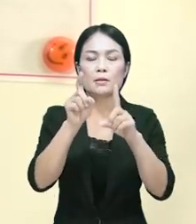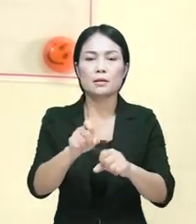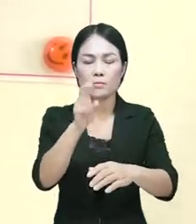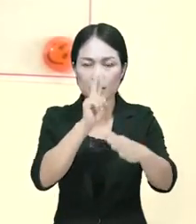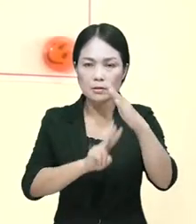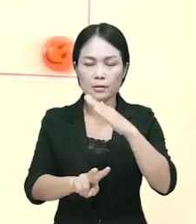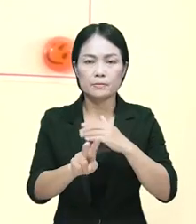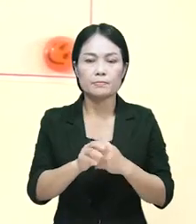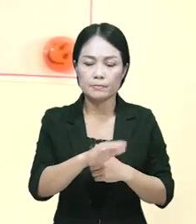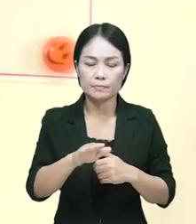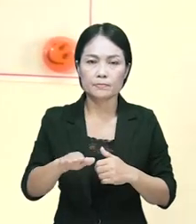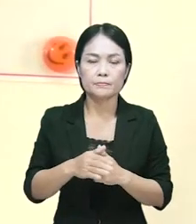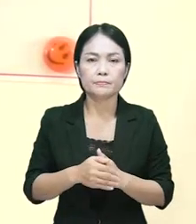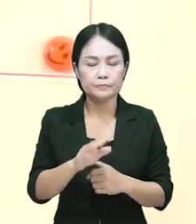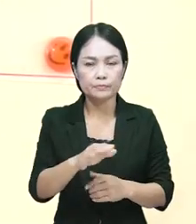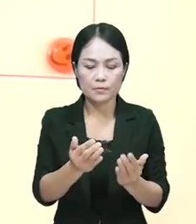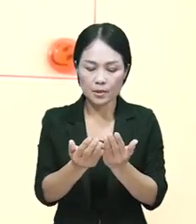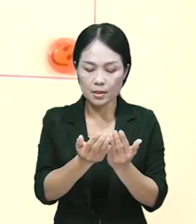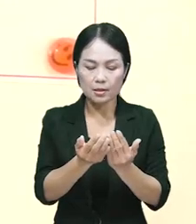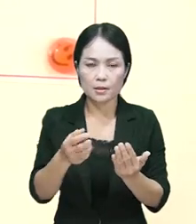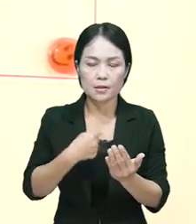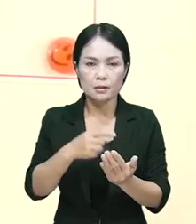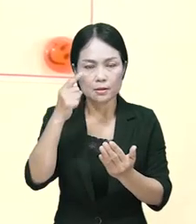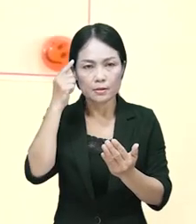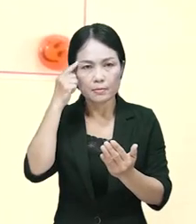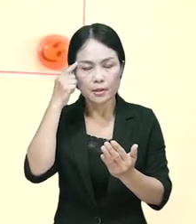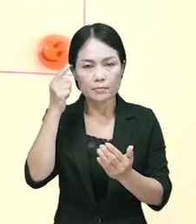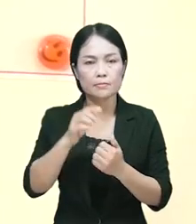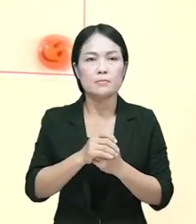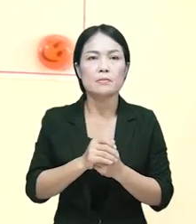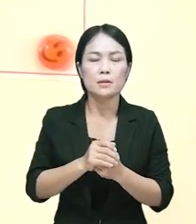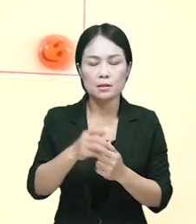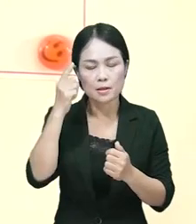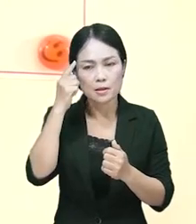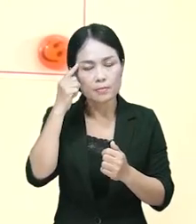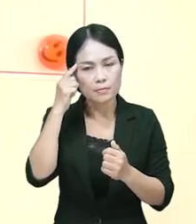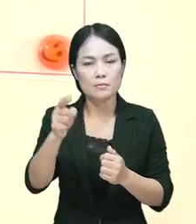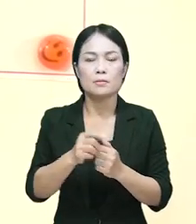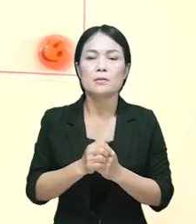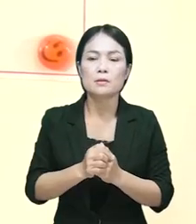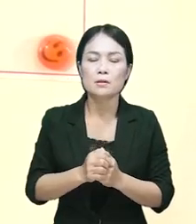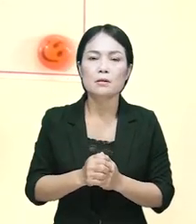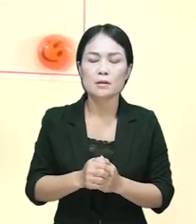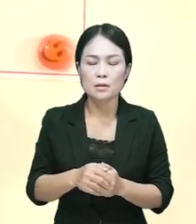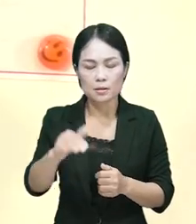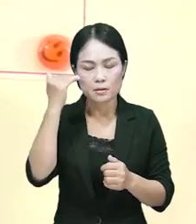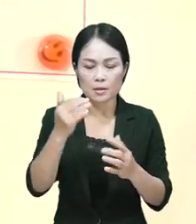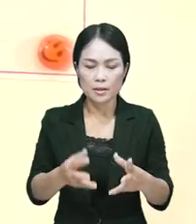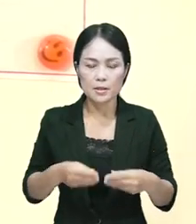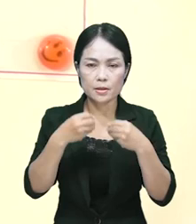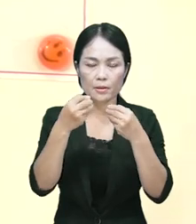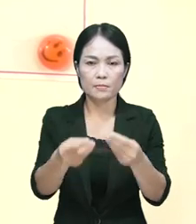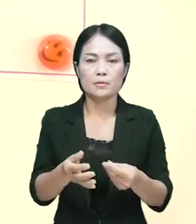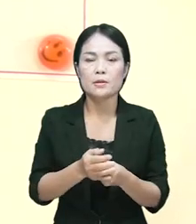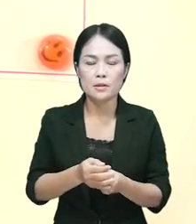ចា ចាសុំកូនអានជាមួយអ្នកគ្រូការប៉ាន់ស្មានការប៉ាន់ស្មានបុរសឲ្យអន្ទង់ទៅស្ត្រី